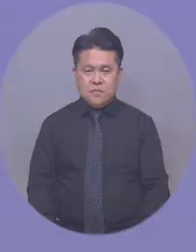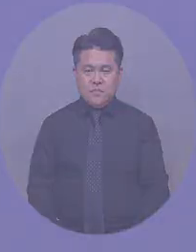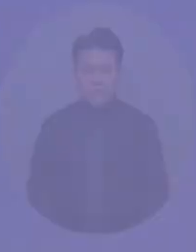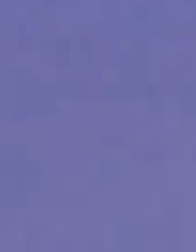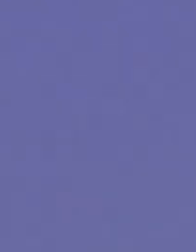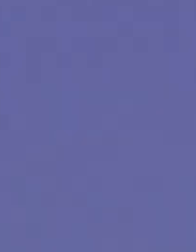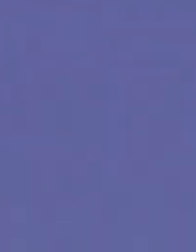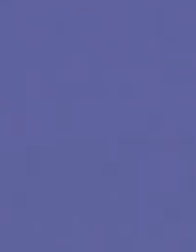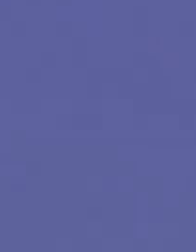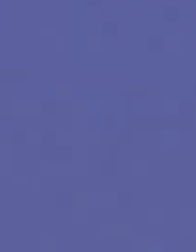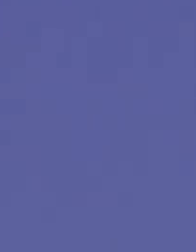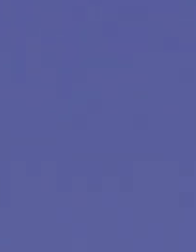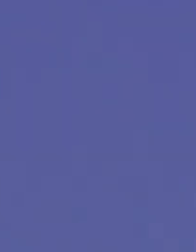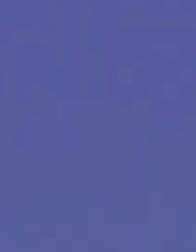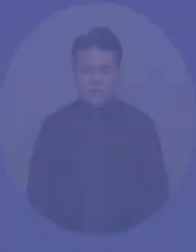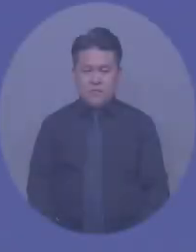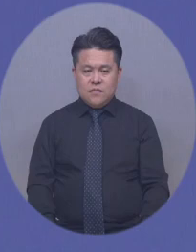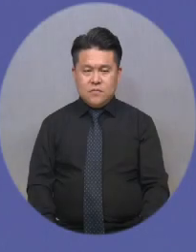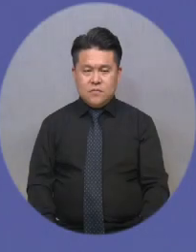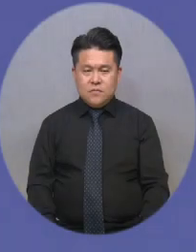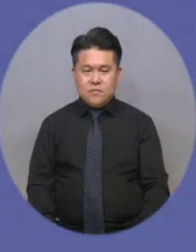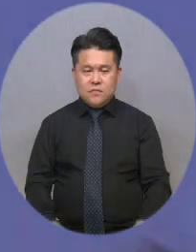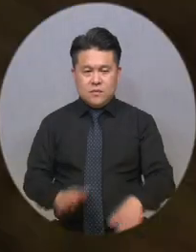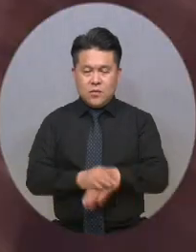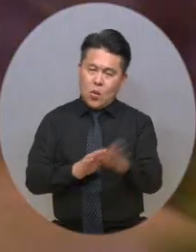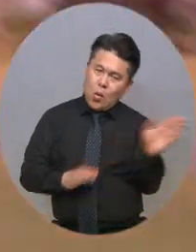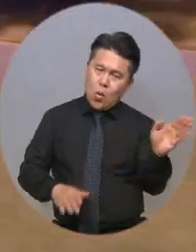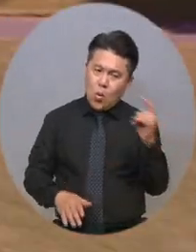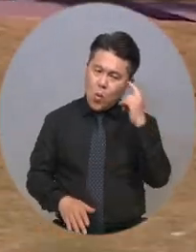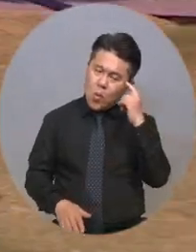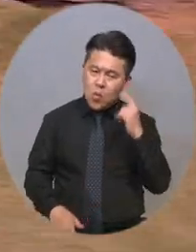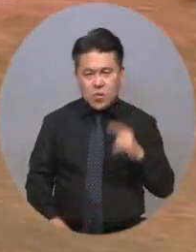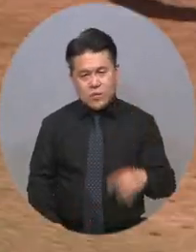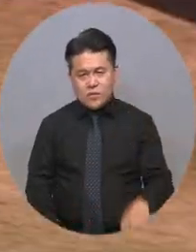우와, 다 왜 왼쪽으로 갔지? 오른쪽